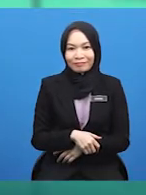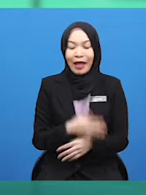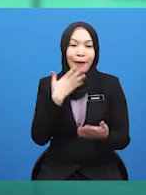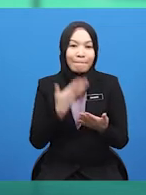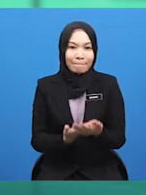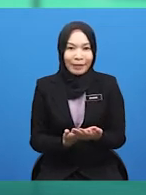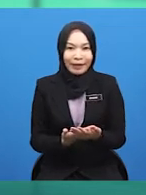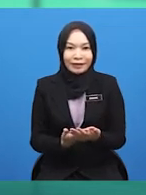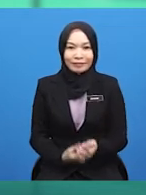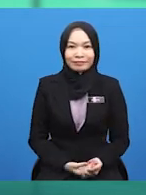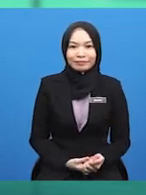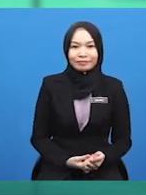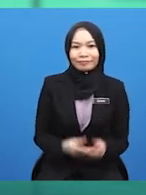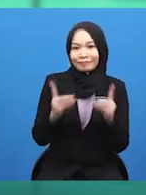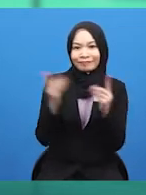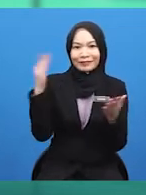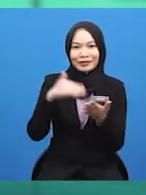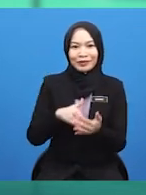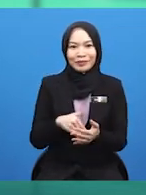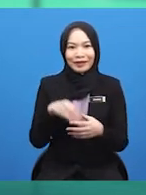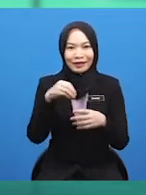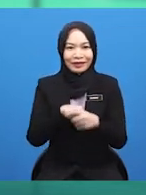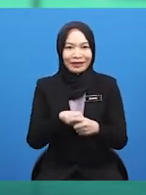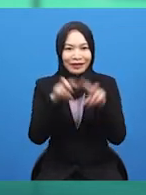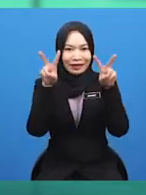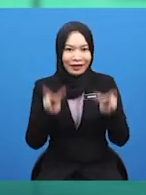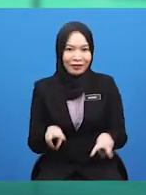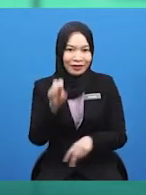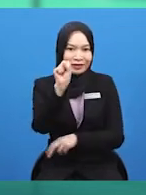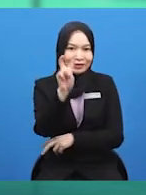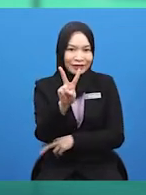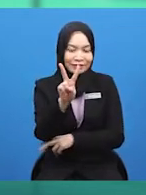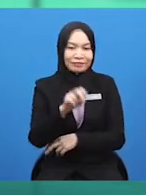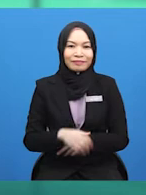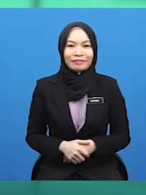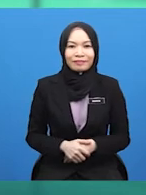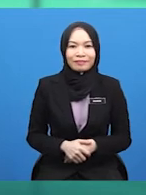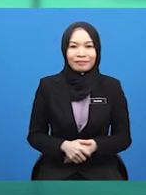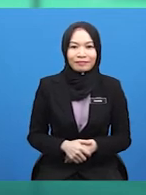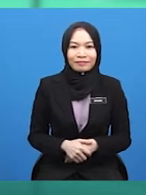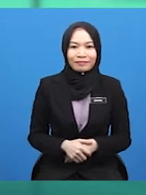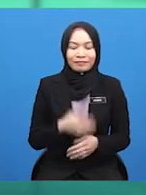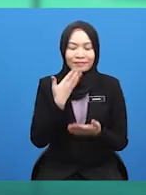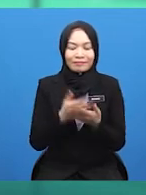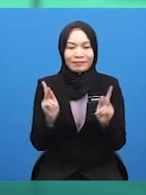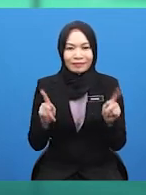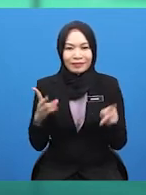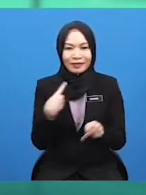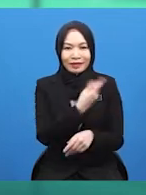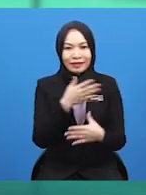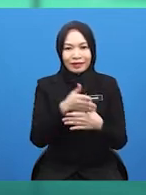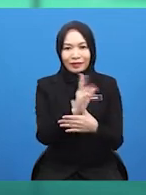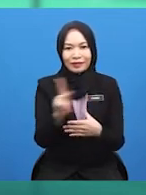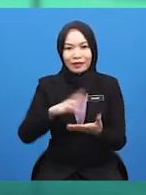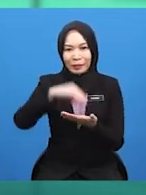Baik, kembali pelajar-pelajar bersama dengan Cikgu Dons dalam program Canvas SV. Jadi pelajar-pelajar, kita teruskan pembelajaran pada